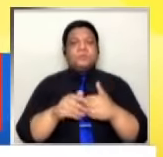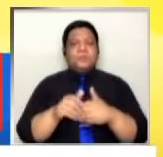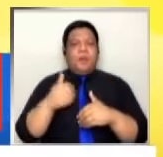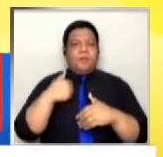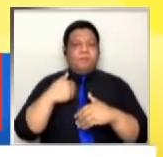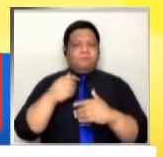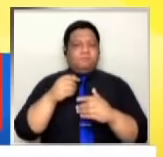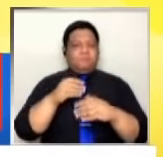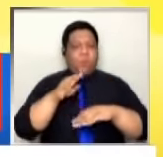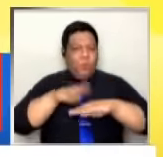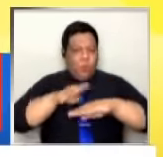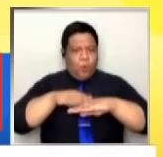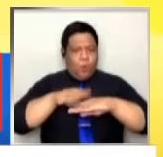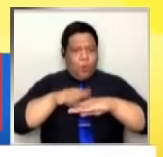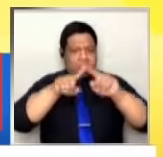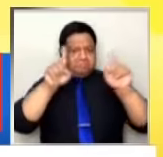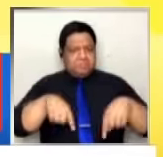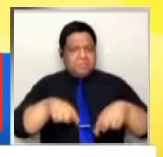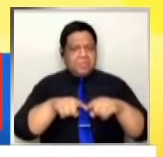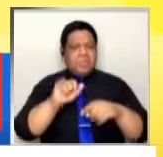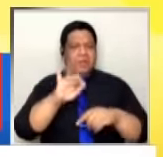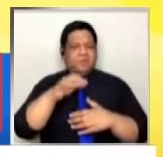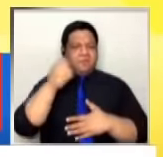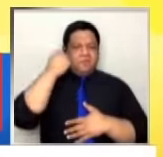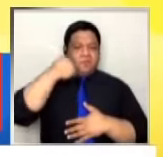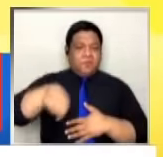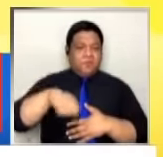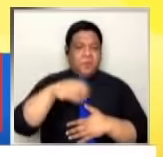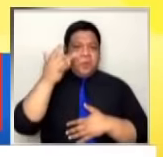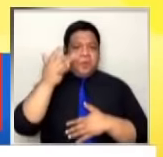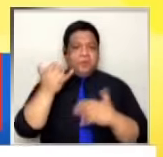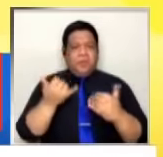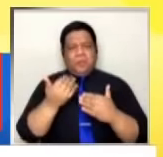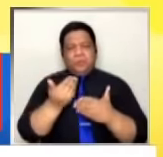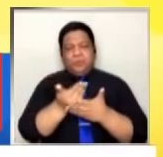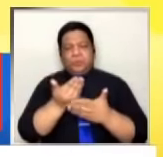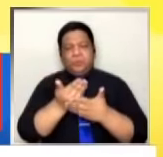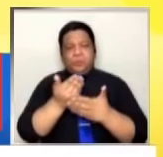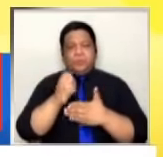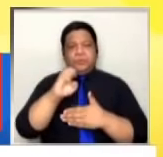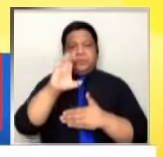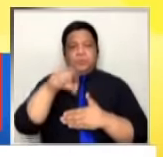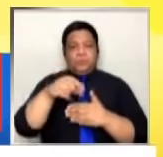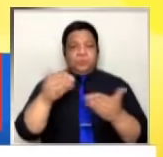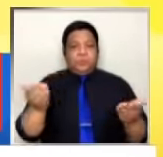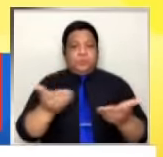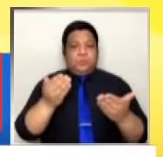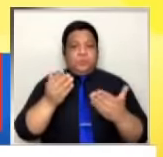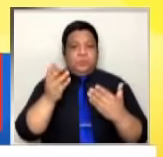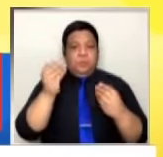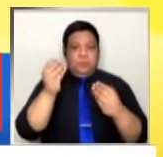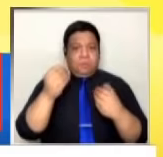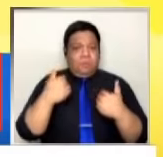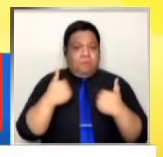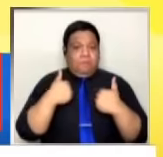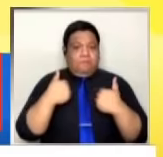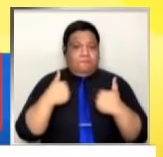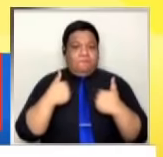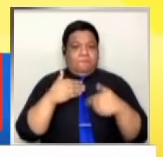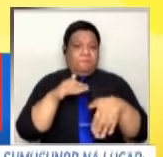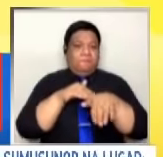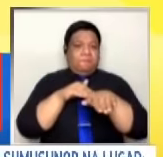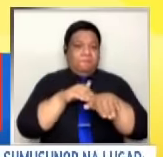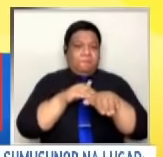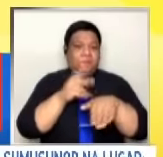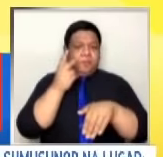silang mga paglabag dahil first few days pa lang ng ECQ dito. So ito ang situation ngayon dito, may konting build up. So mga kadaan